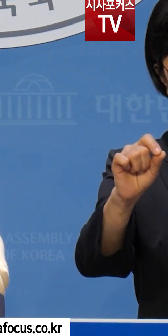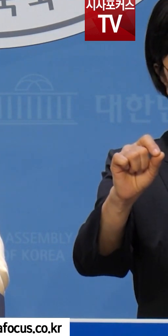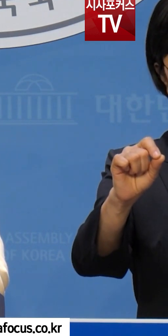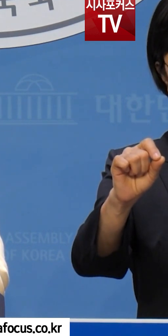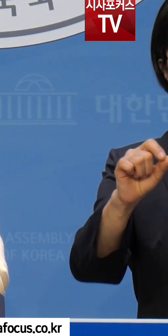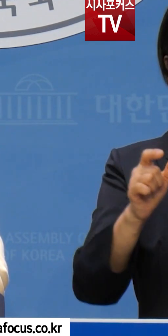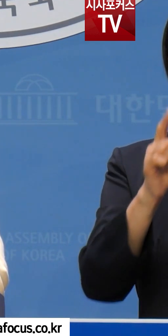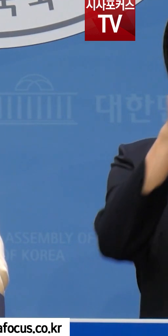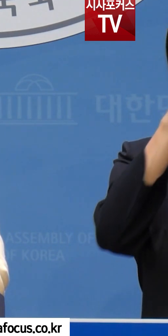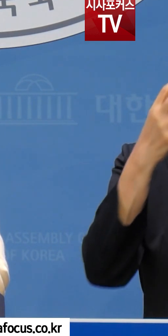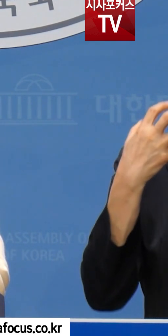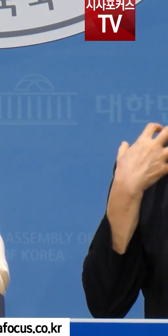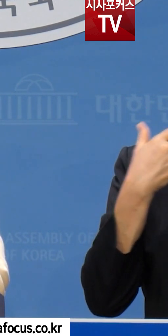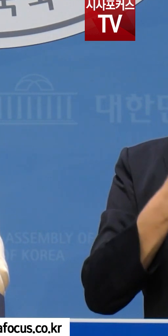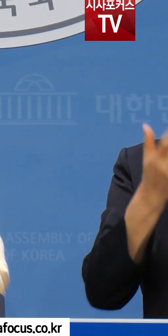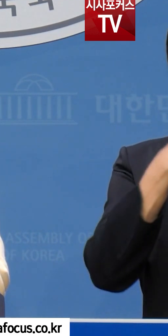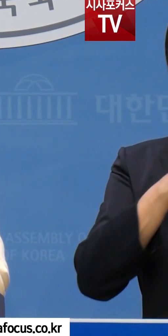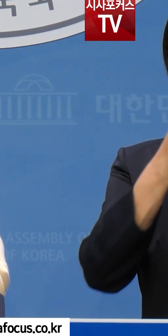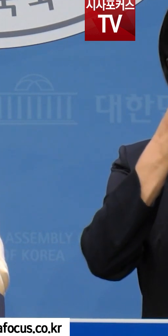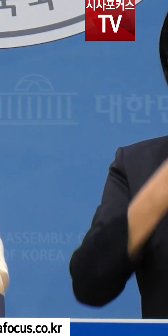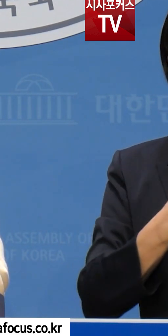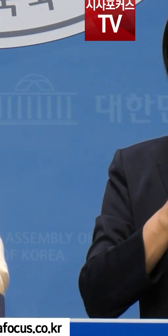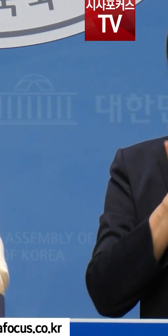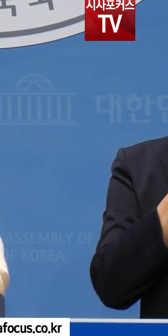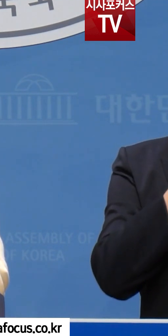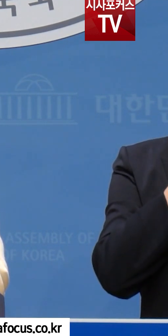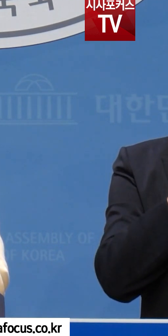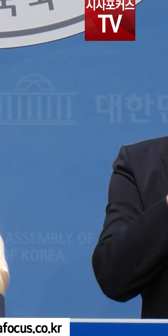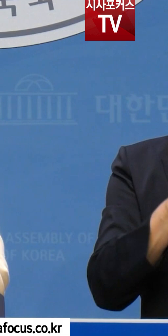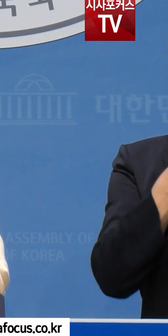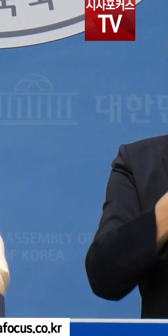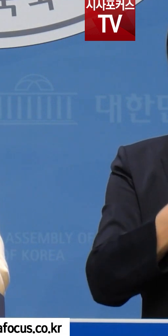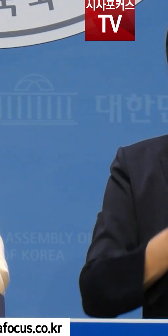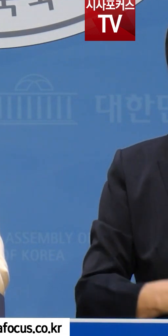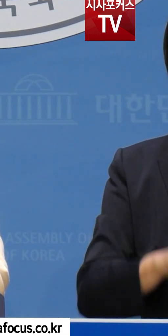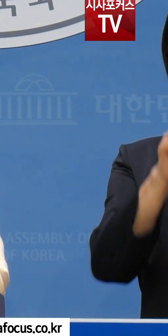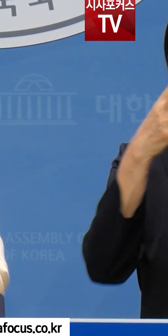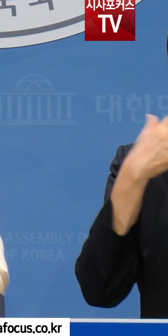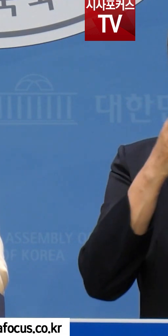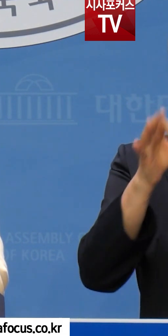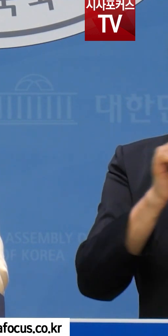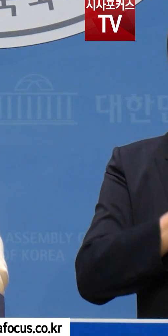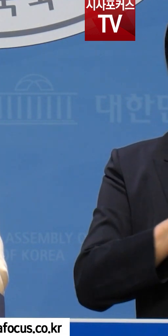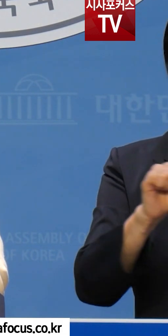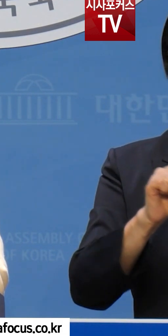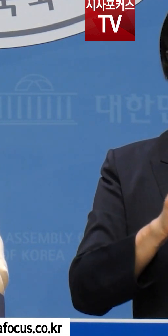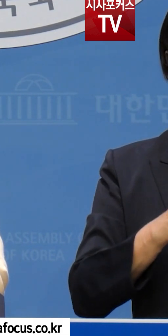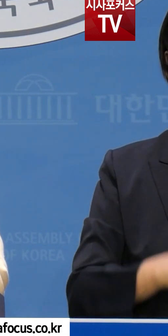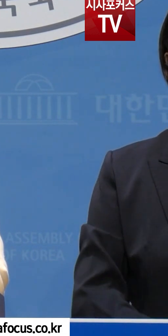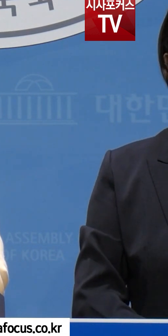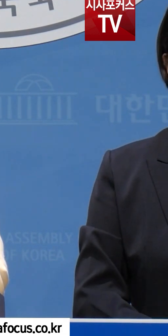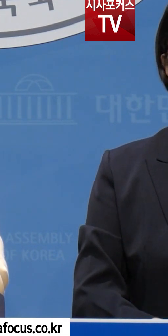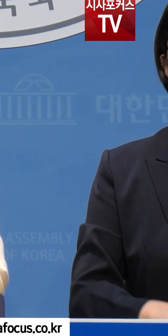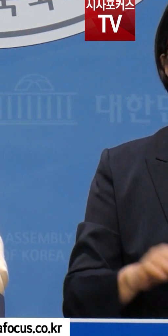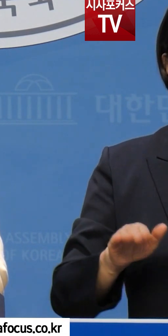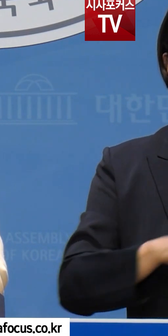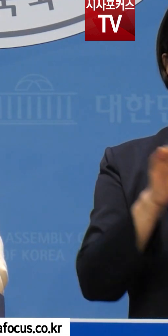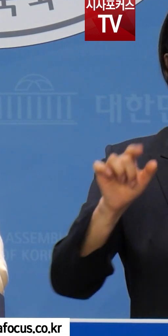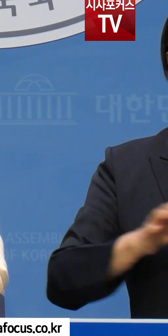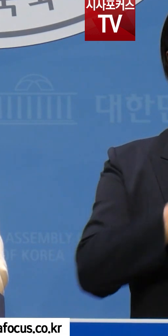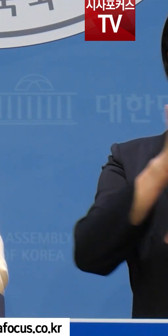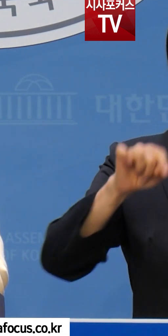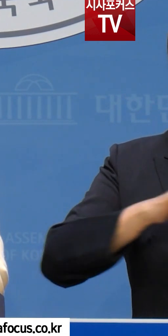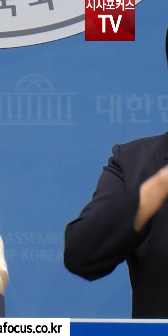국민과 지방정부를 희생시키겠다는 것입니다. 정부의 재정활동은 가정경제